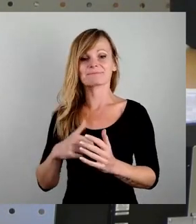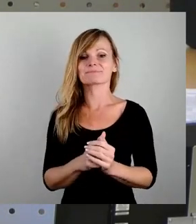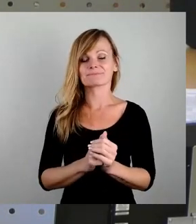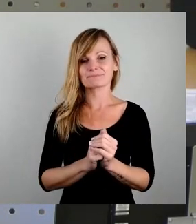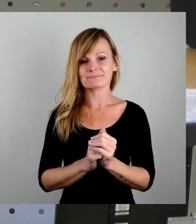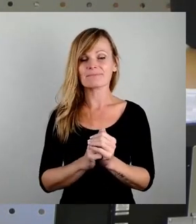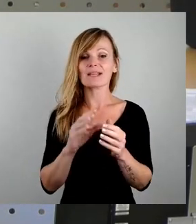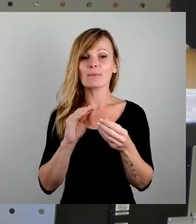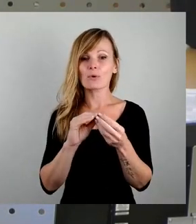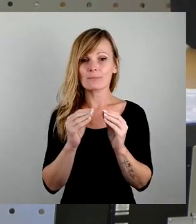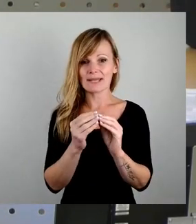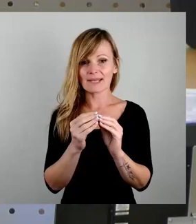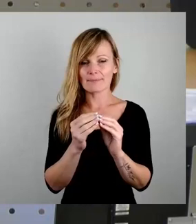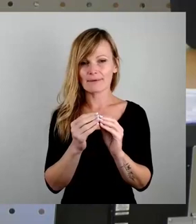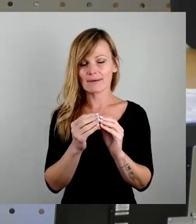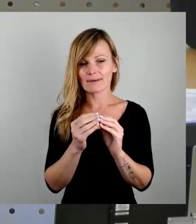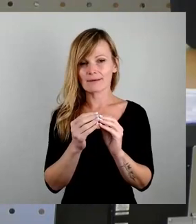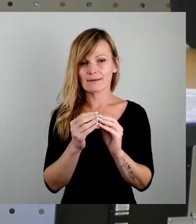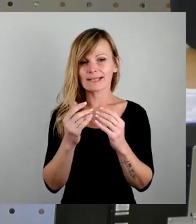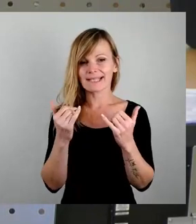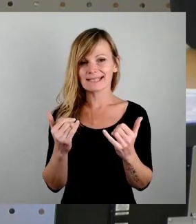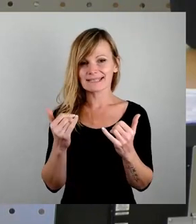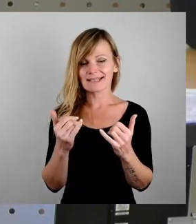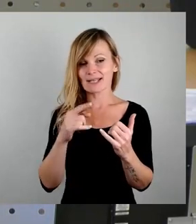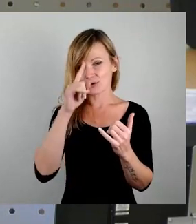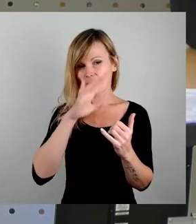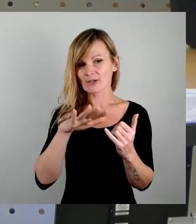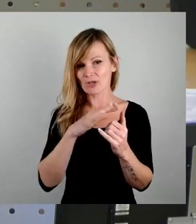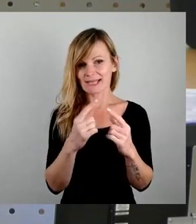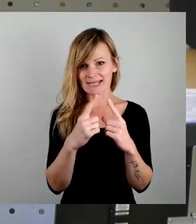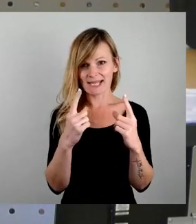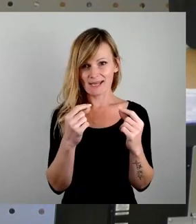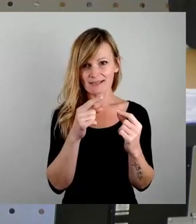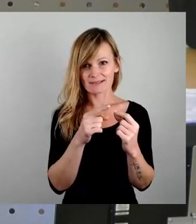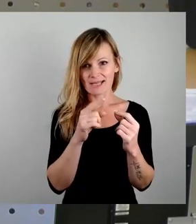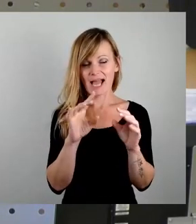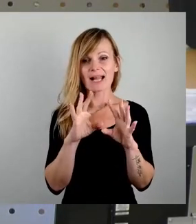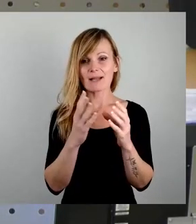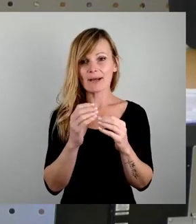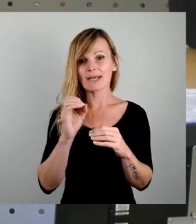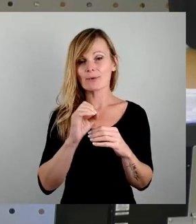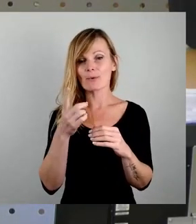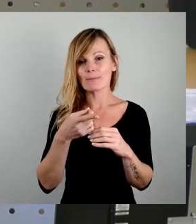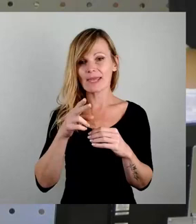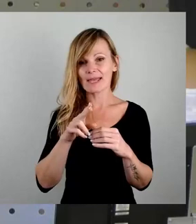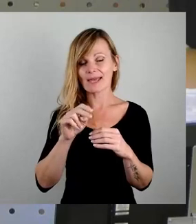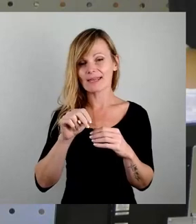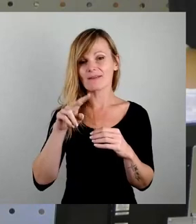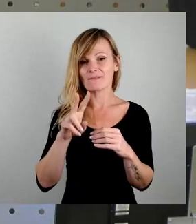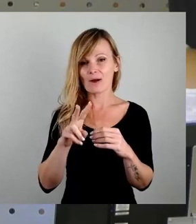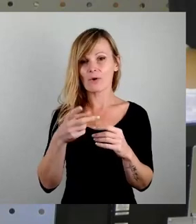gegenwärtig feilschen, gerade was das Deutschlandticket anbelangt und allgemein die ÖPNV-Finanzierung, feilschen gerade die Länder mit dem